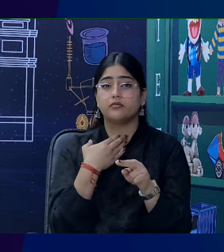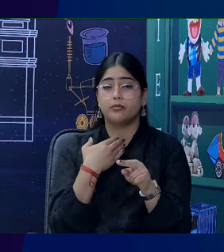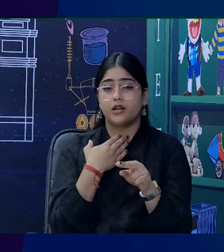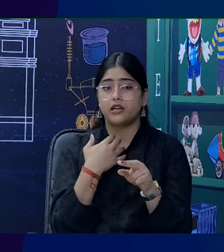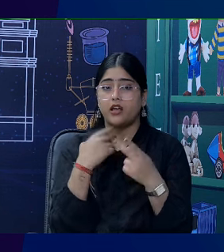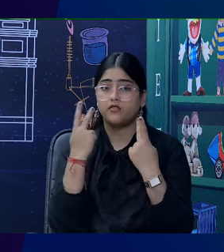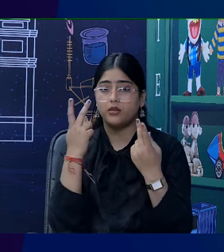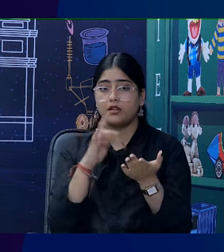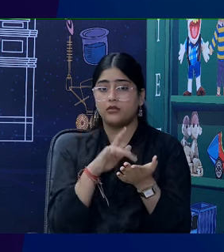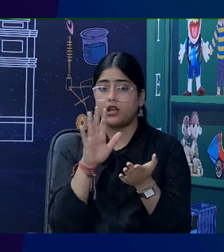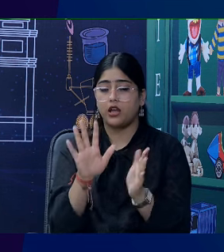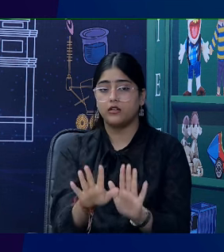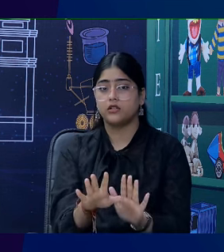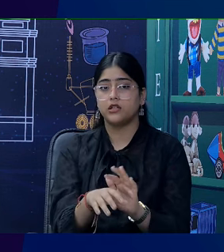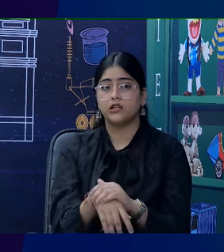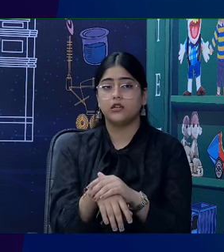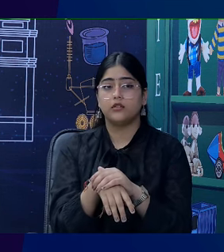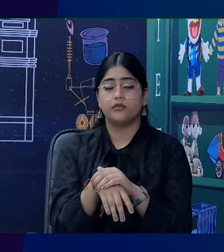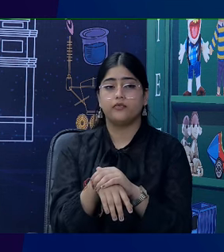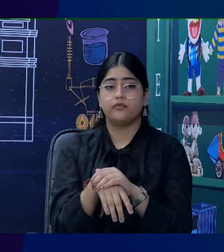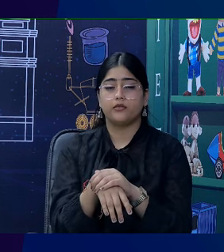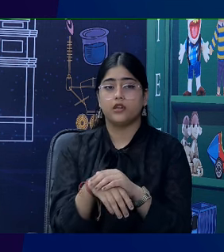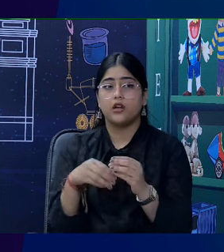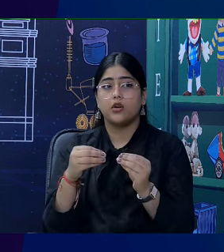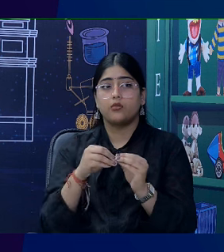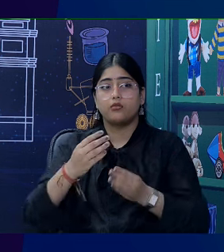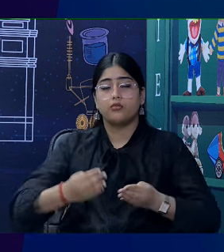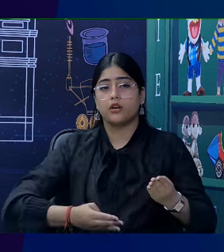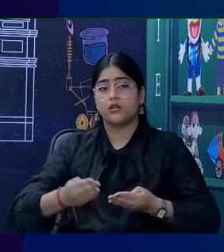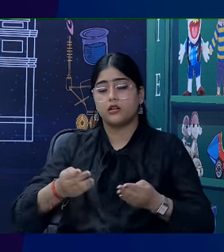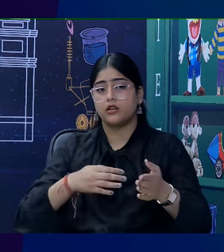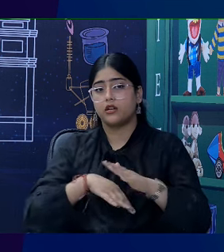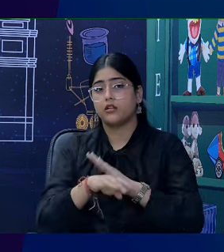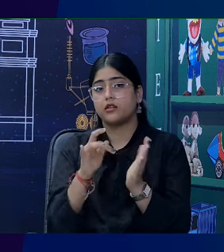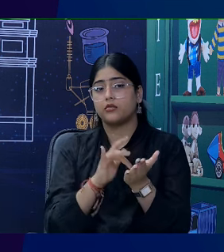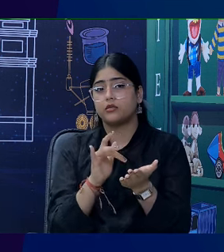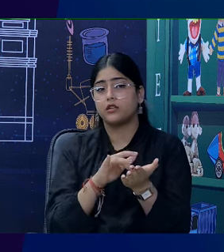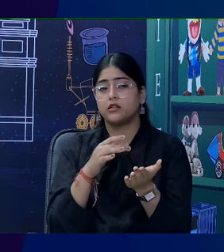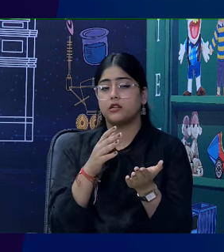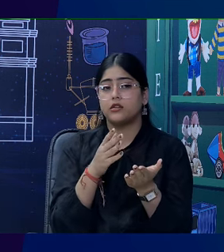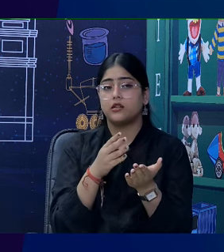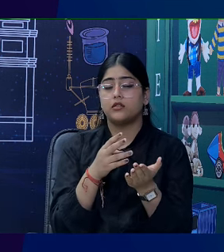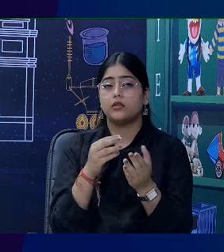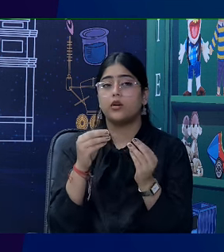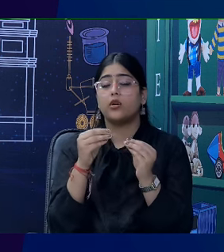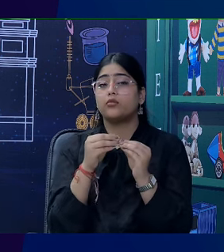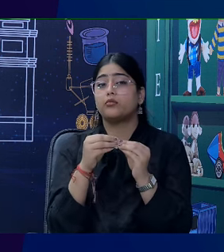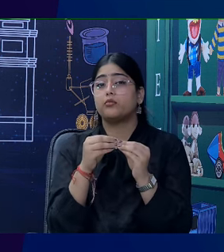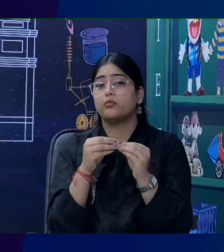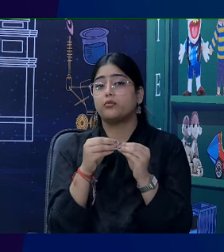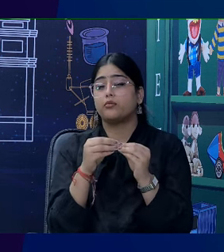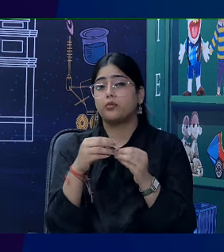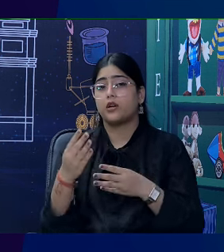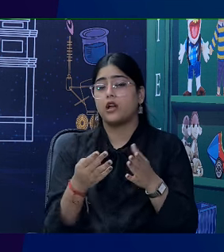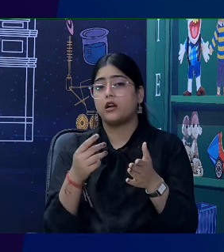उला बोलते तो यहां पर जो बंगाल में किसस तरह से आपके मतलब जो हम लोग बंगाल में बंगाली बोली जाती है लेकिन